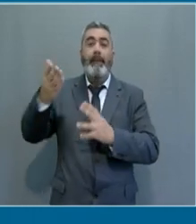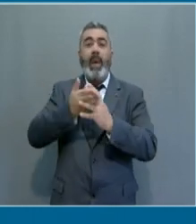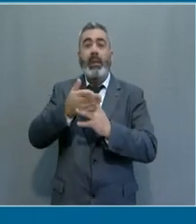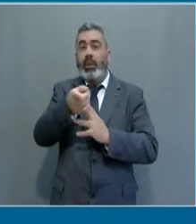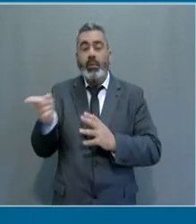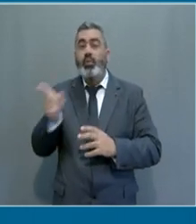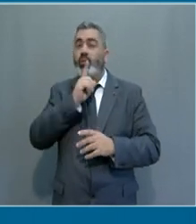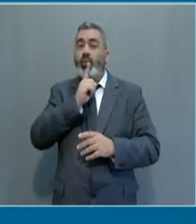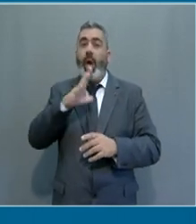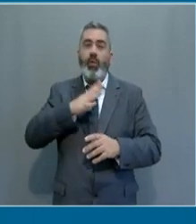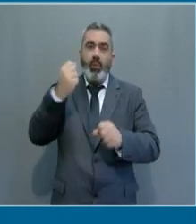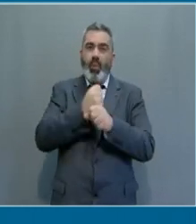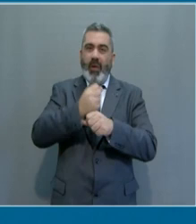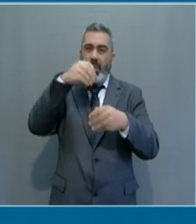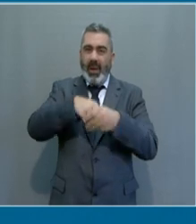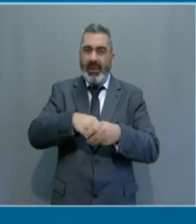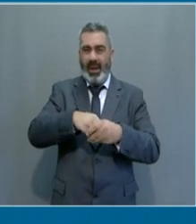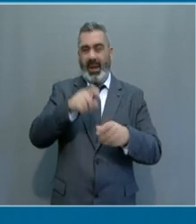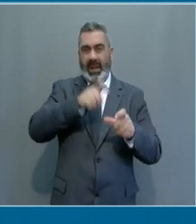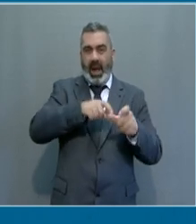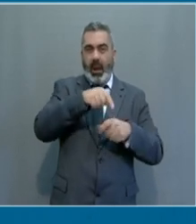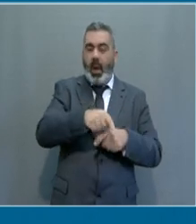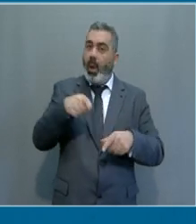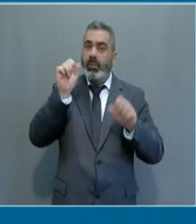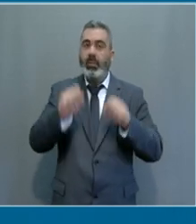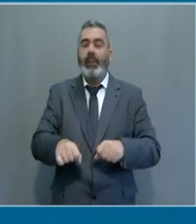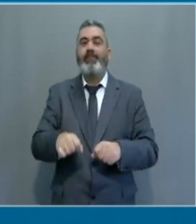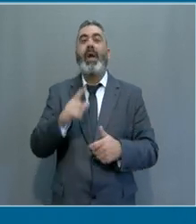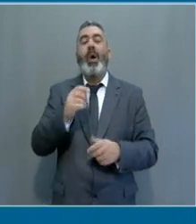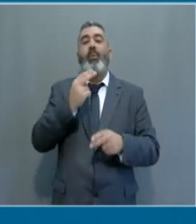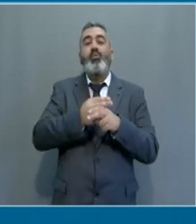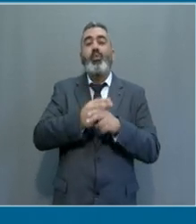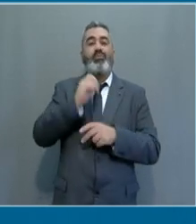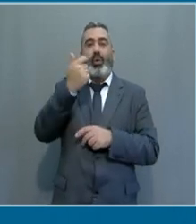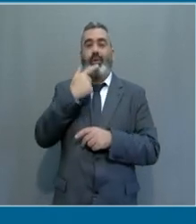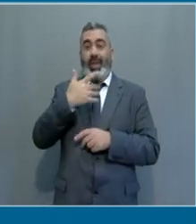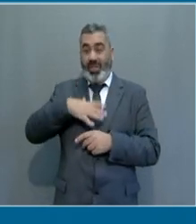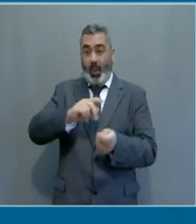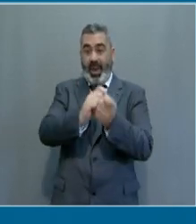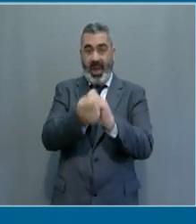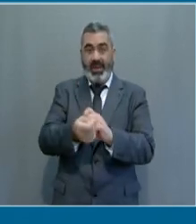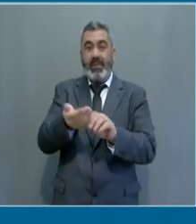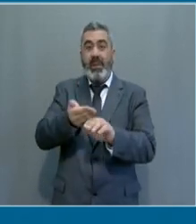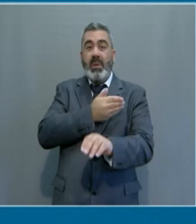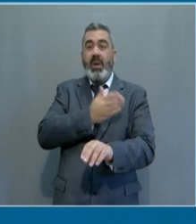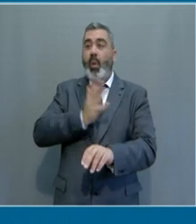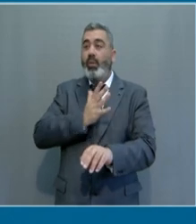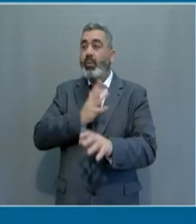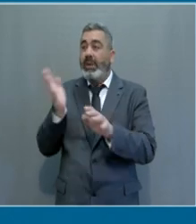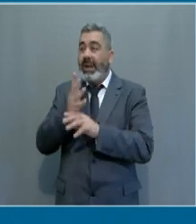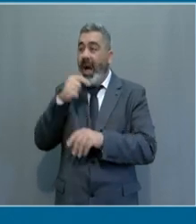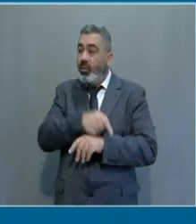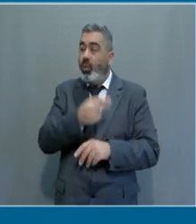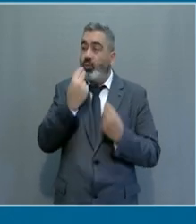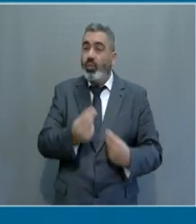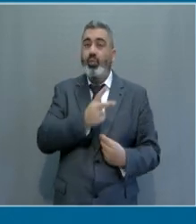τους εργαζομένους, γιατί καμιά φορά, ξέρετε, οι αλλαγές θέλουν να πείσεις και τον κόσμο ότι αυτό που πας να κάνεις είναι καλό και